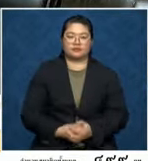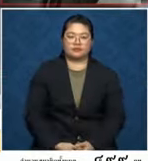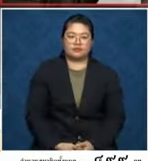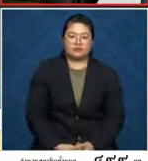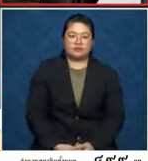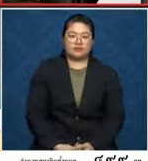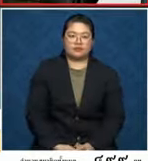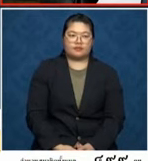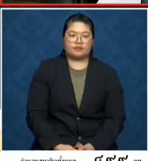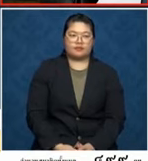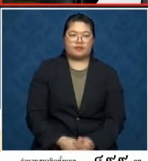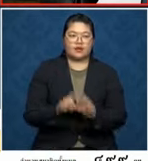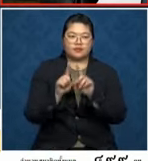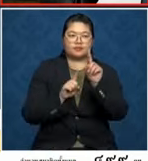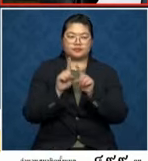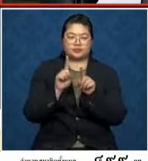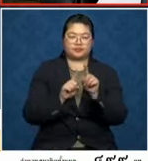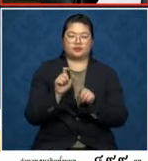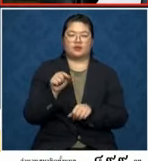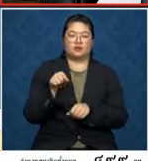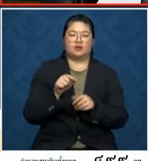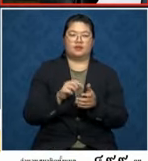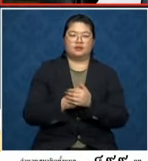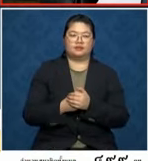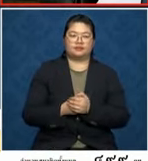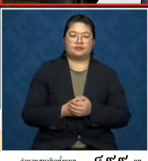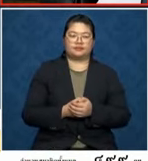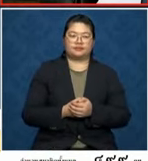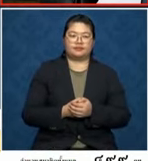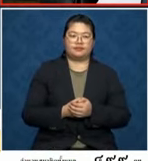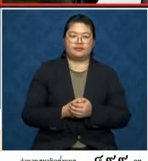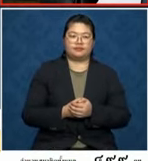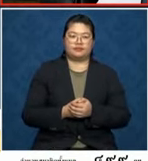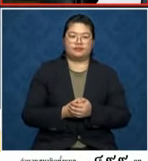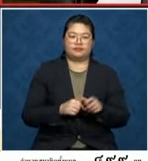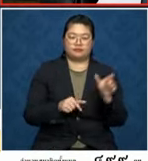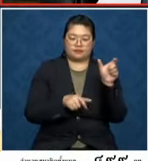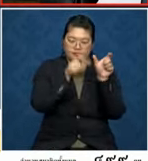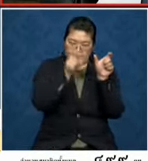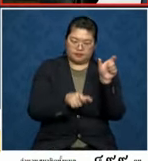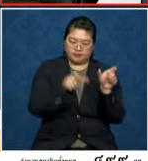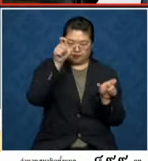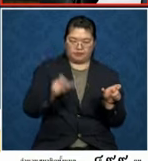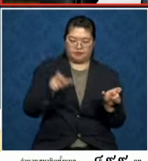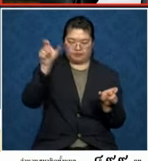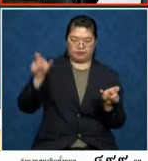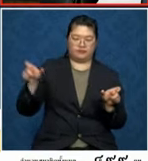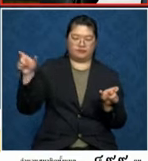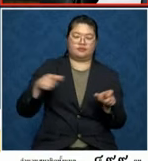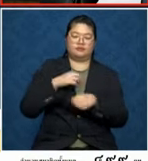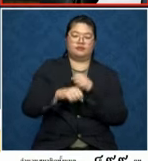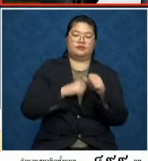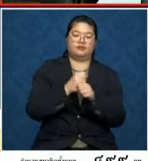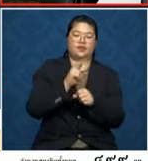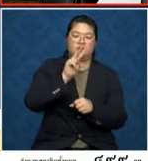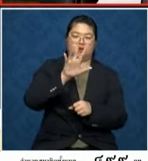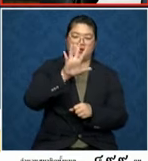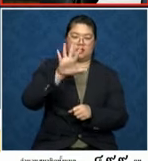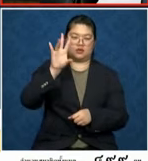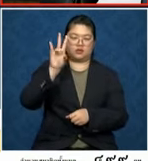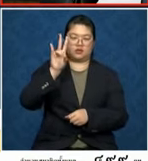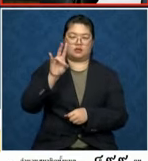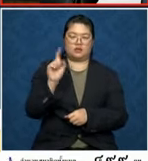อันนี้จะเป็นสถิตินะครับการใช้เช็คหน้าที่2นะครับหน้าที่2ครับที่เป็นรูปกราฟนะครับสถิติการใช้เช็คจากปี2557นะครับไล่ลงม